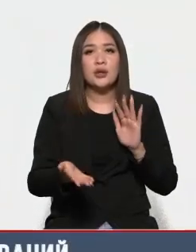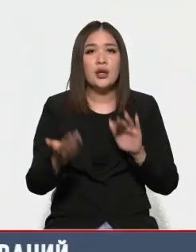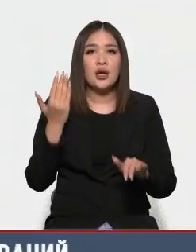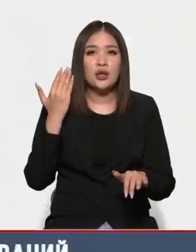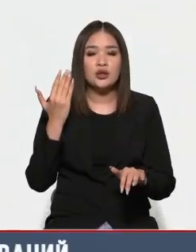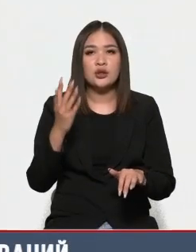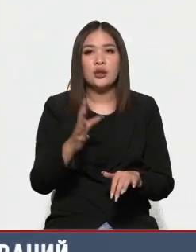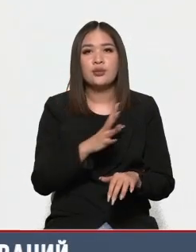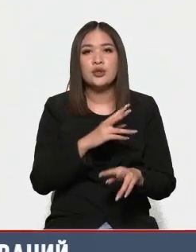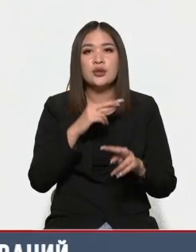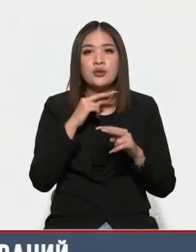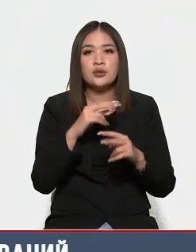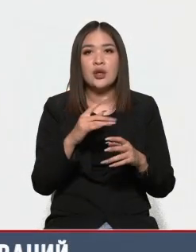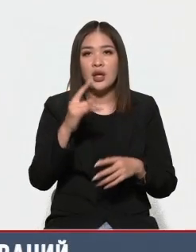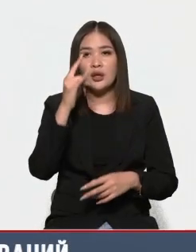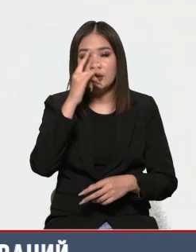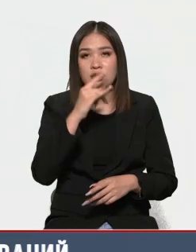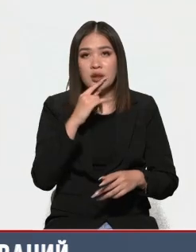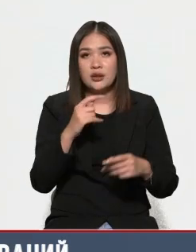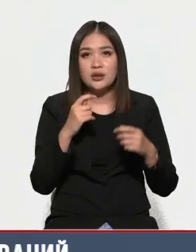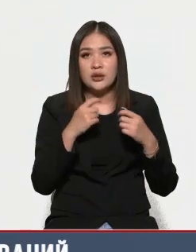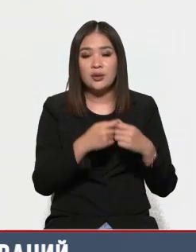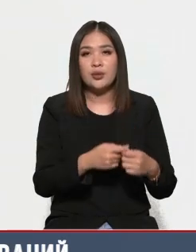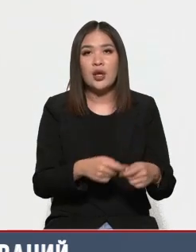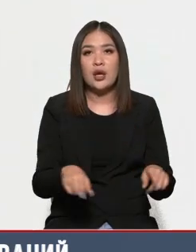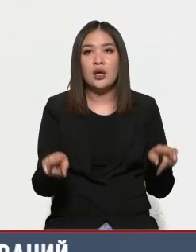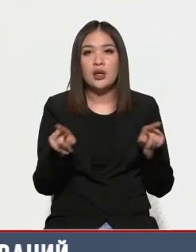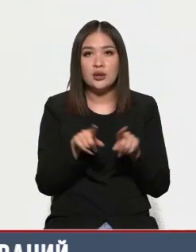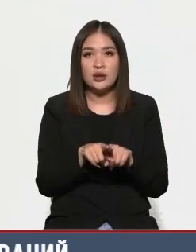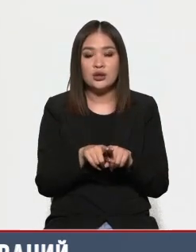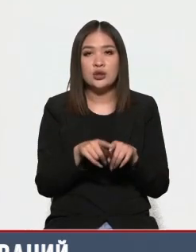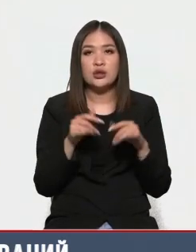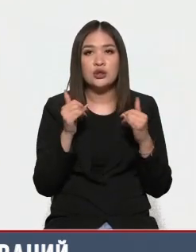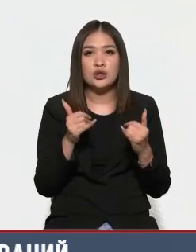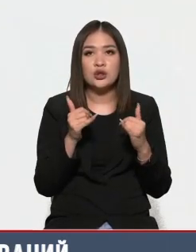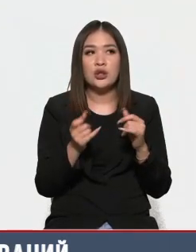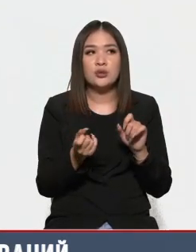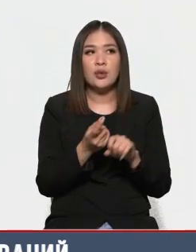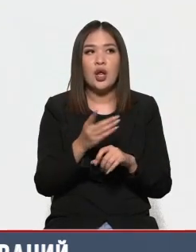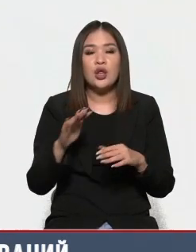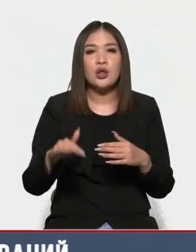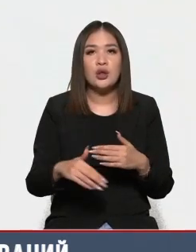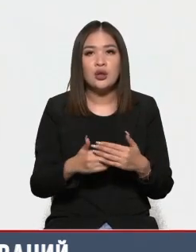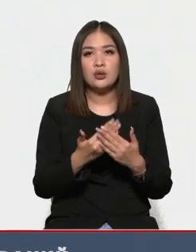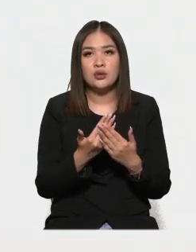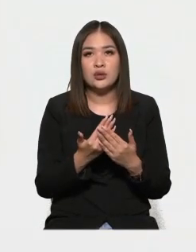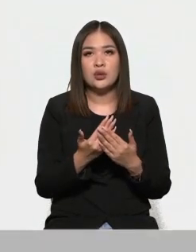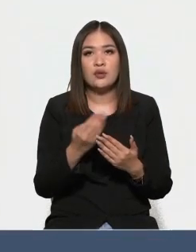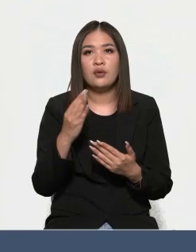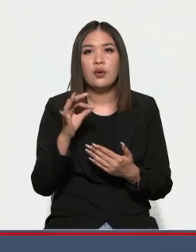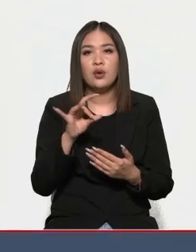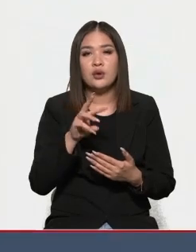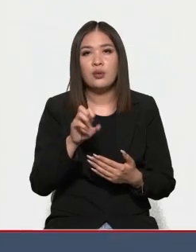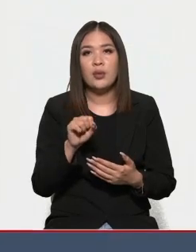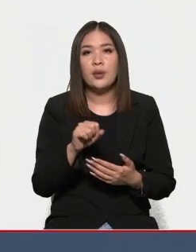фокусировались исключительно на сельскохозяйственном взаимодействии, но также сейчас появляются новые какие-то формы, это в